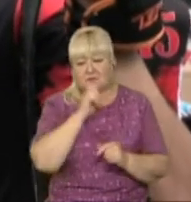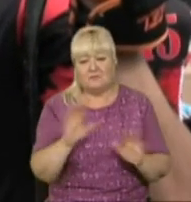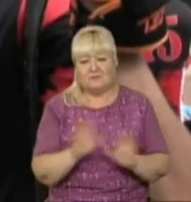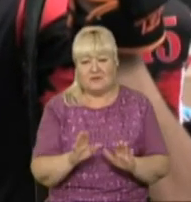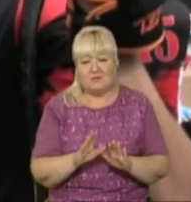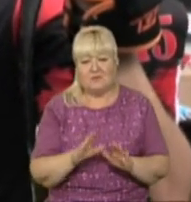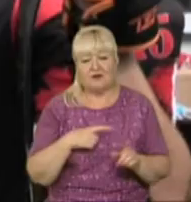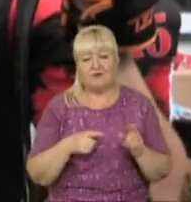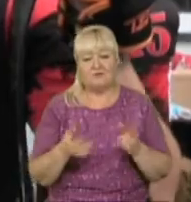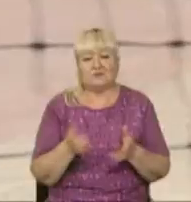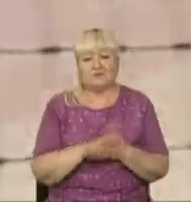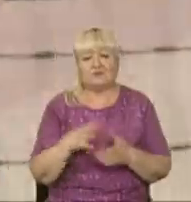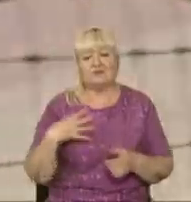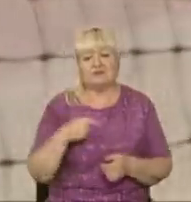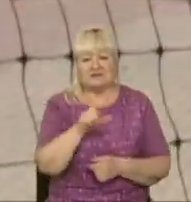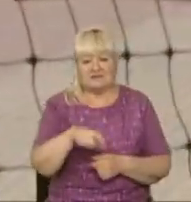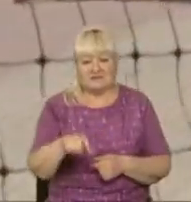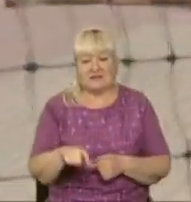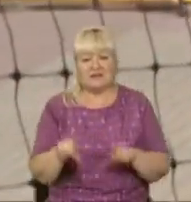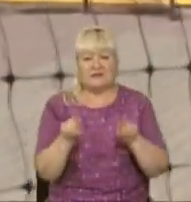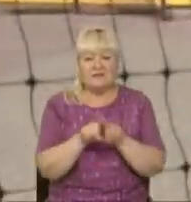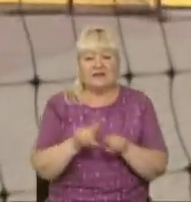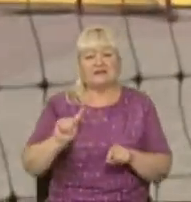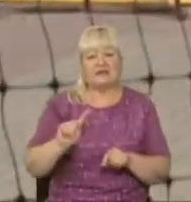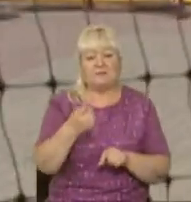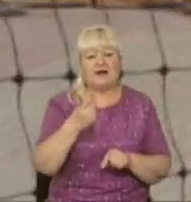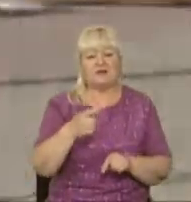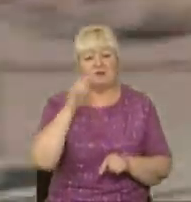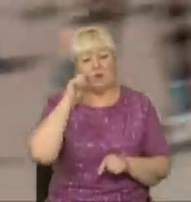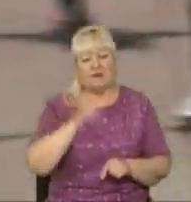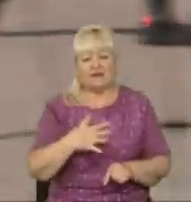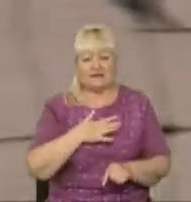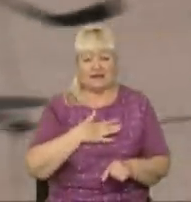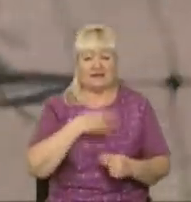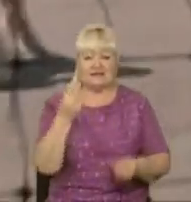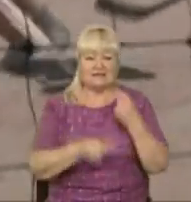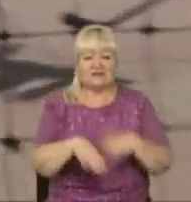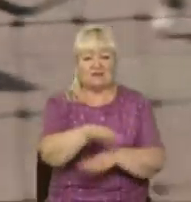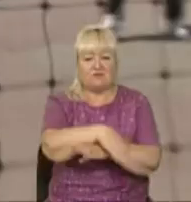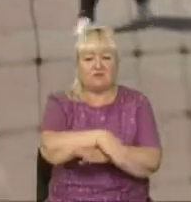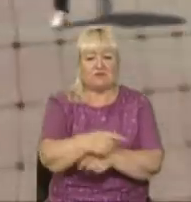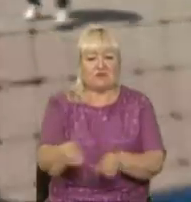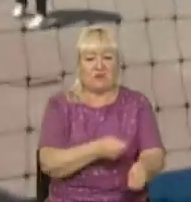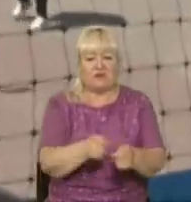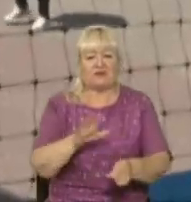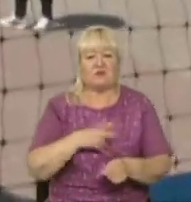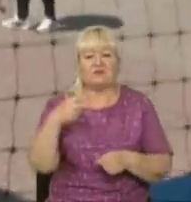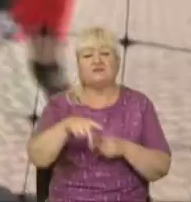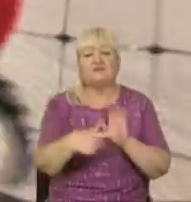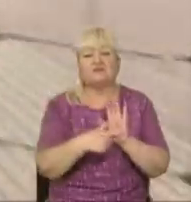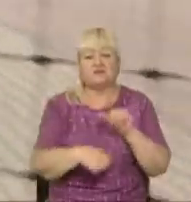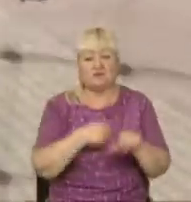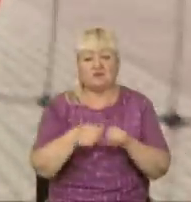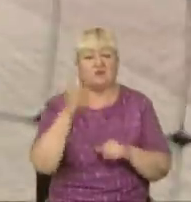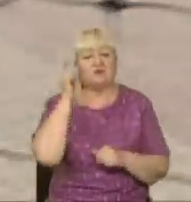з львів'янами. Такого роду перші українсько-канадські товариські ігри із вуличного хокею відбулись у 2007 році